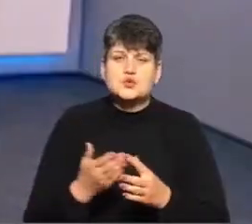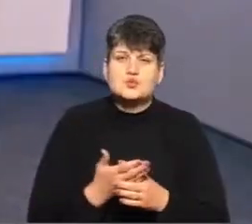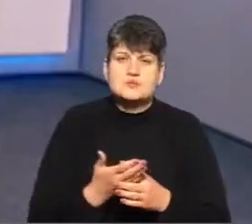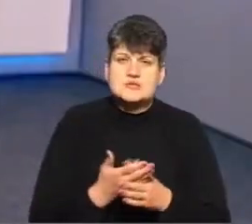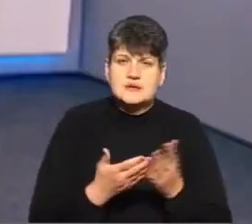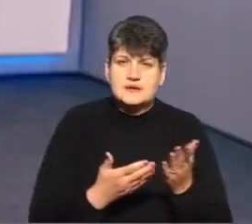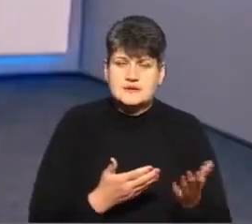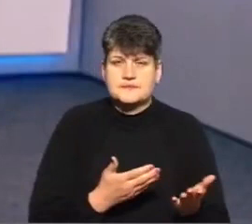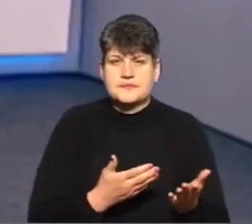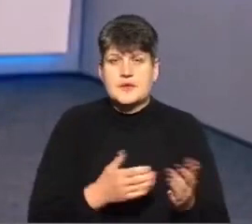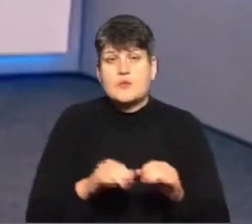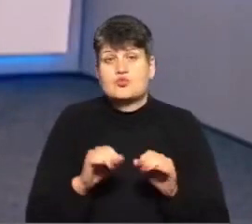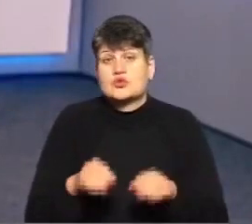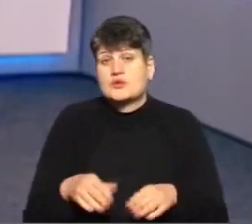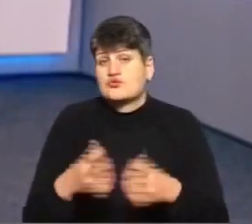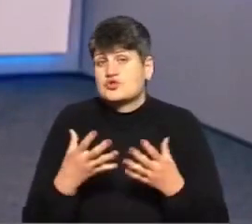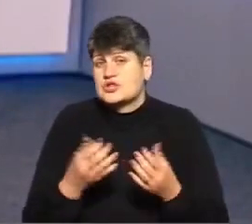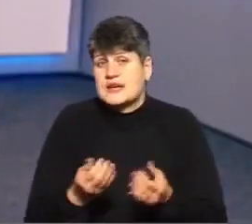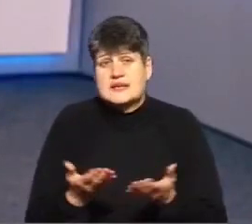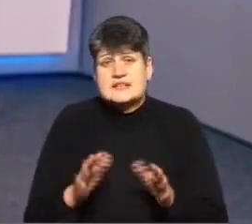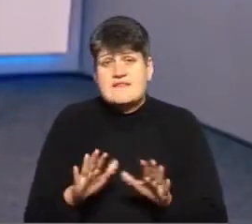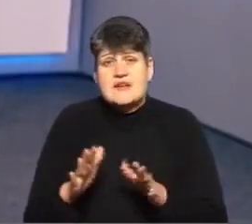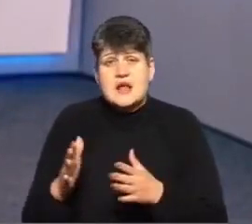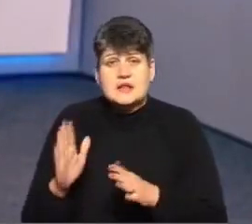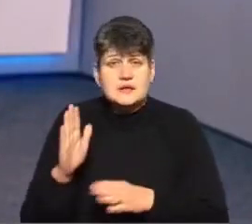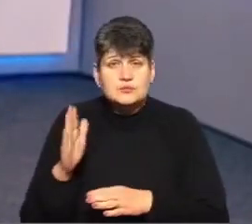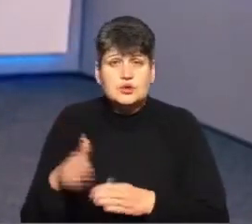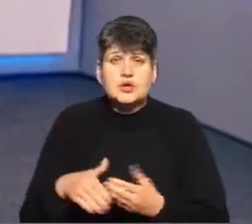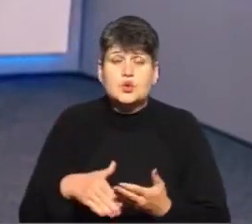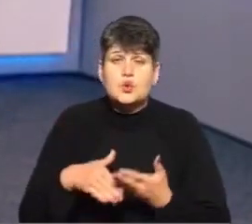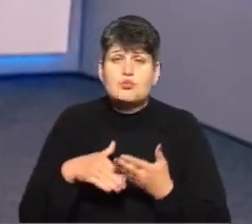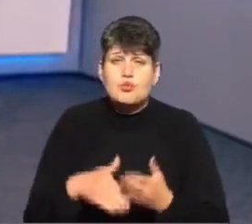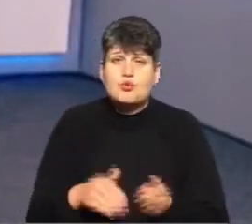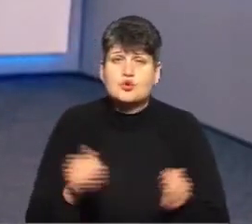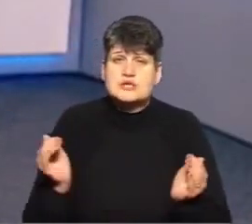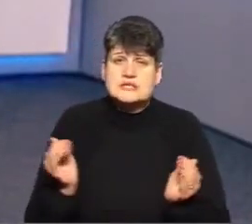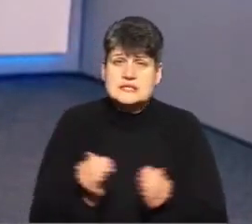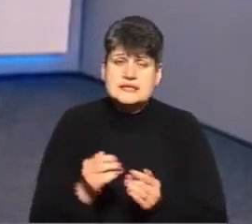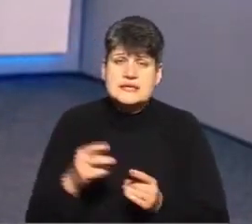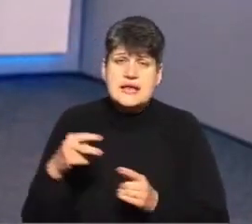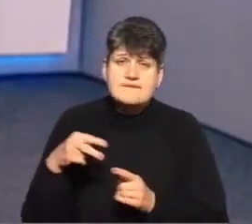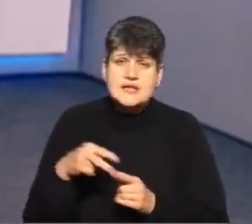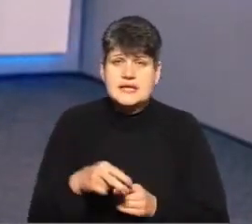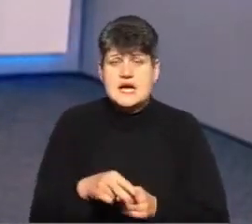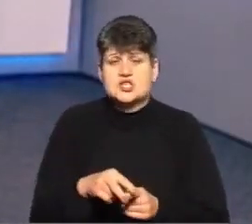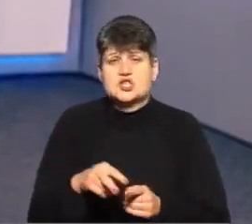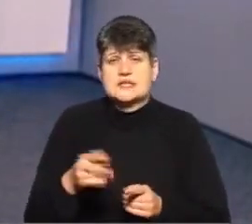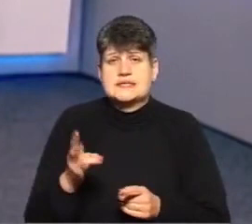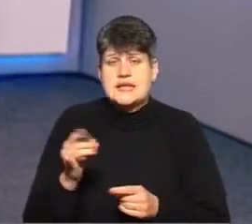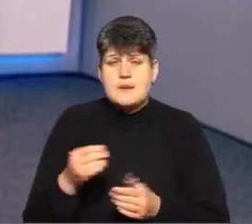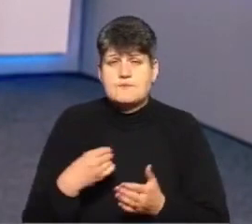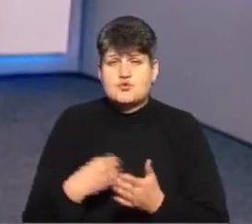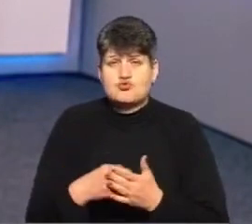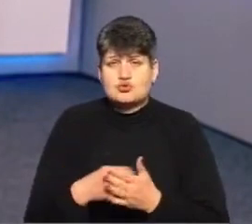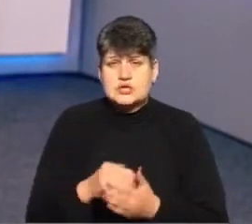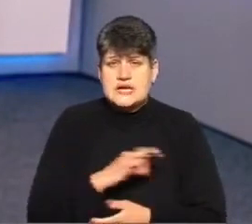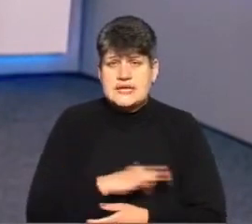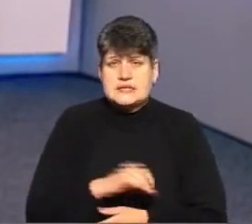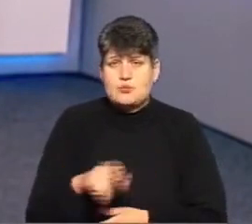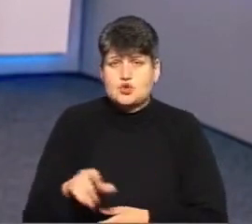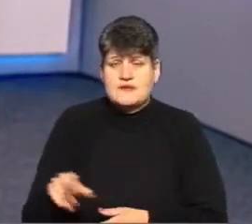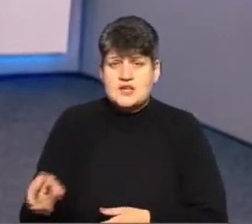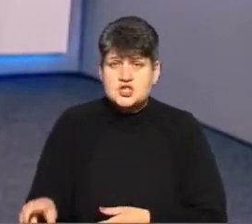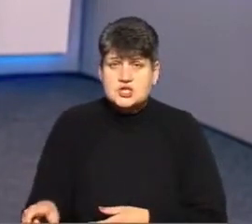Можливо, ще якісь будуть варіанти, які допоможуть знизити навантаженість на бюджет споживачів. Але